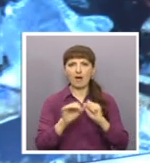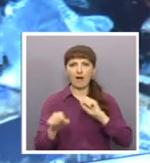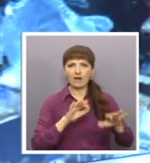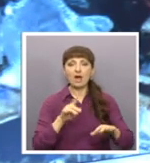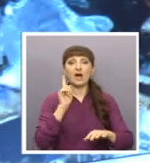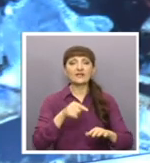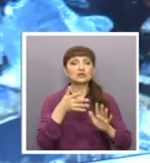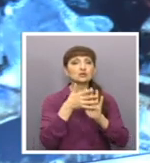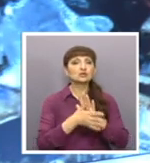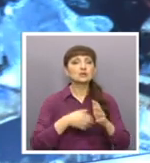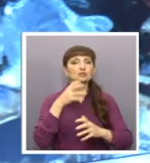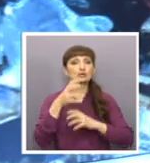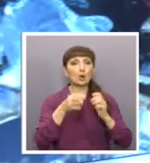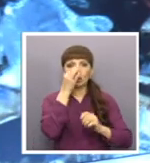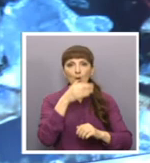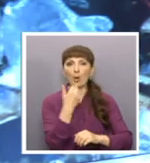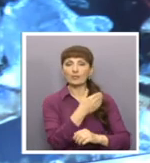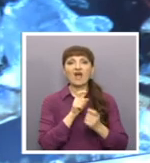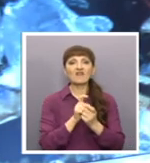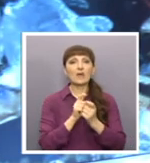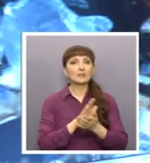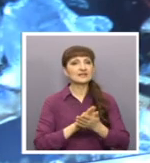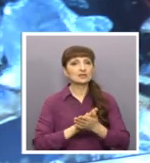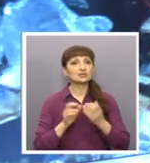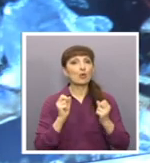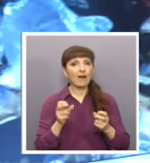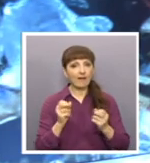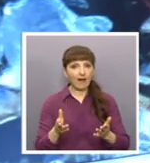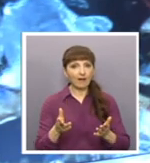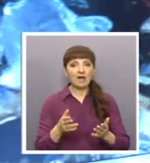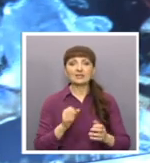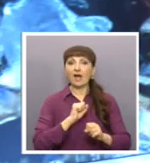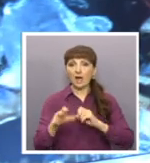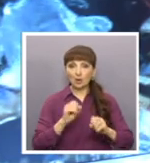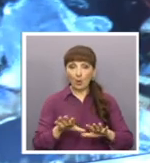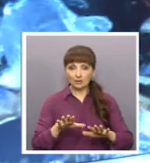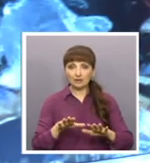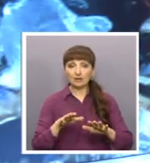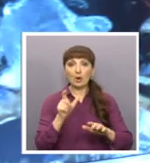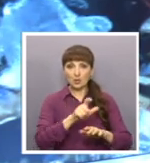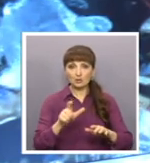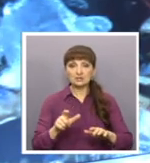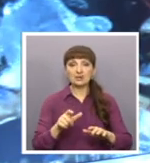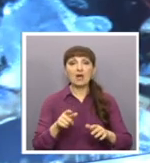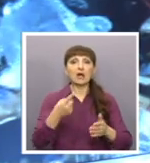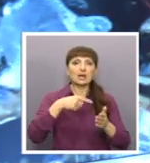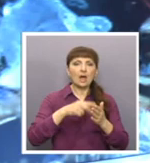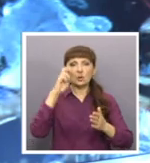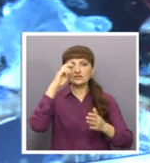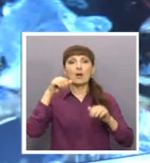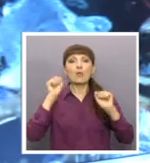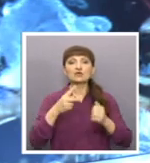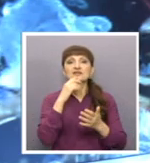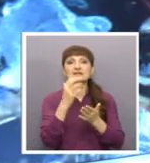также изучила международный опыт в борьбе за чистоту и уверяет, на отходах жизнедеятельности людей города и государства